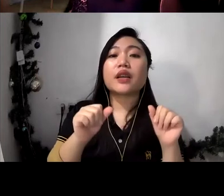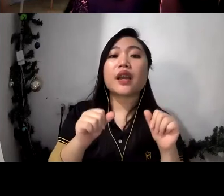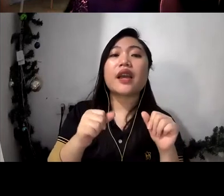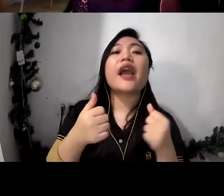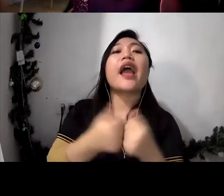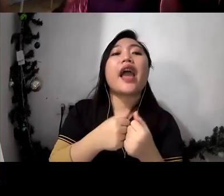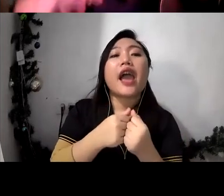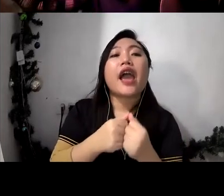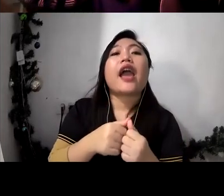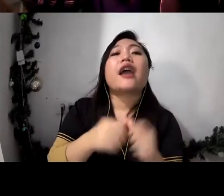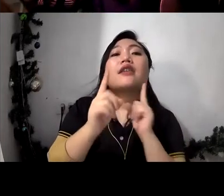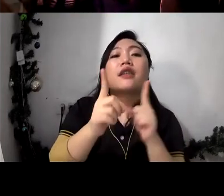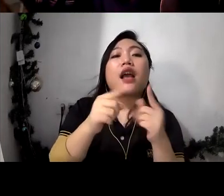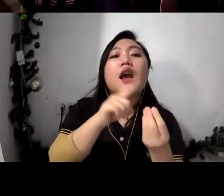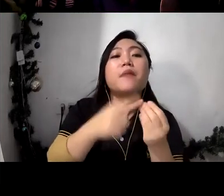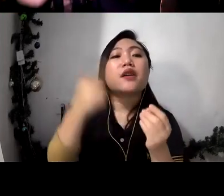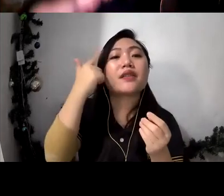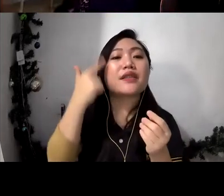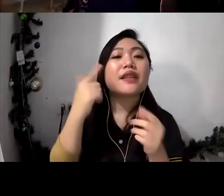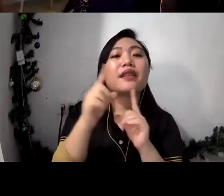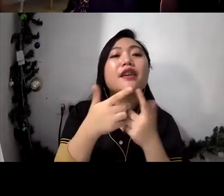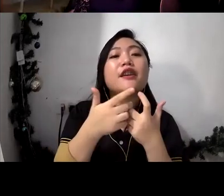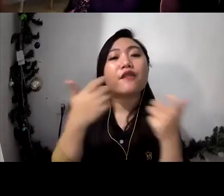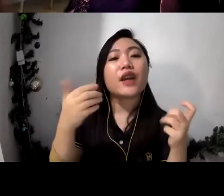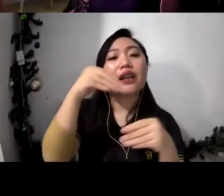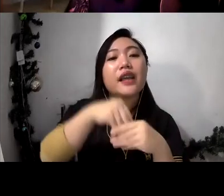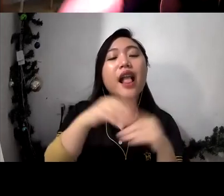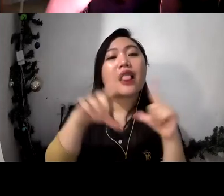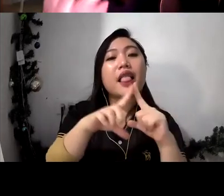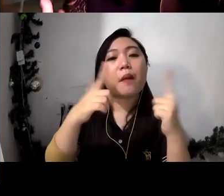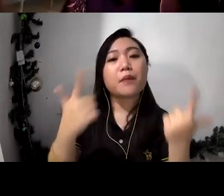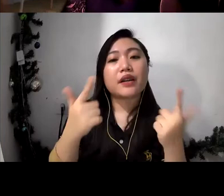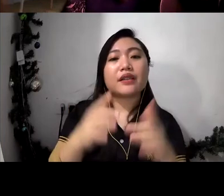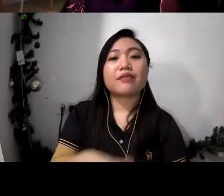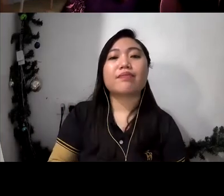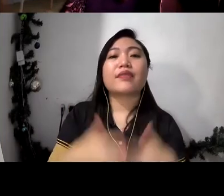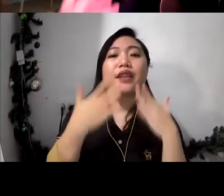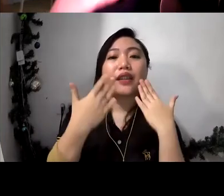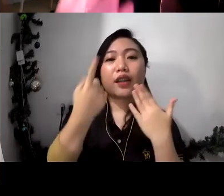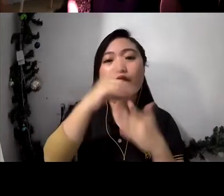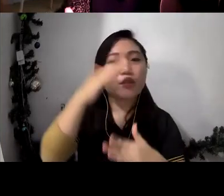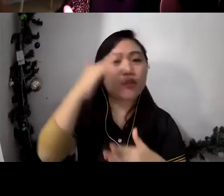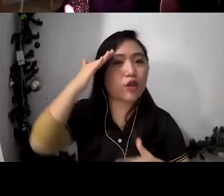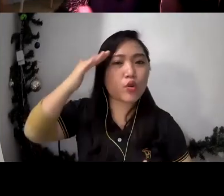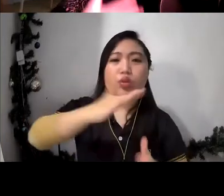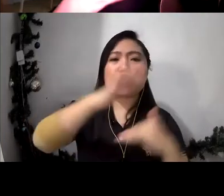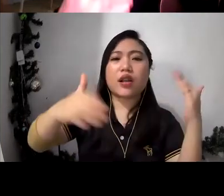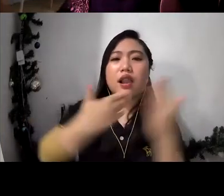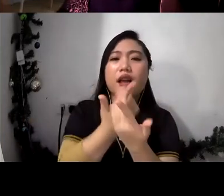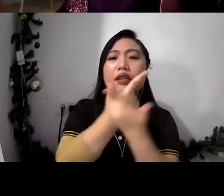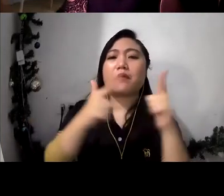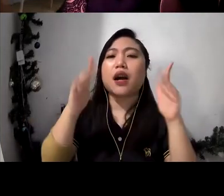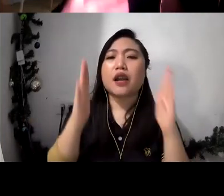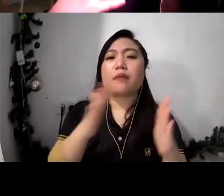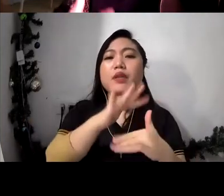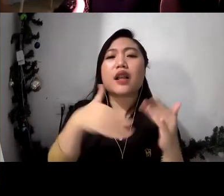in library. Saludo po ako sa inyo lahat ng mga librarian, dahil po sa inyo ay marami po akong natutunan at malaking tulong po kayo sa mga